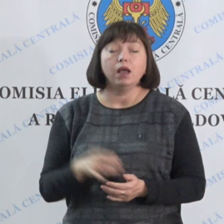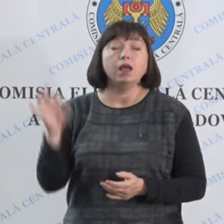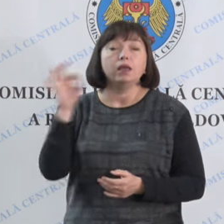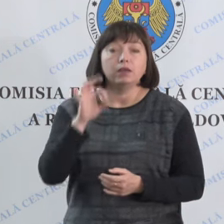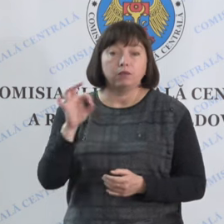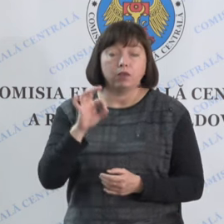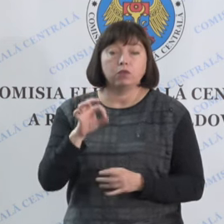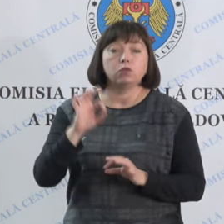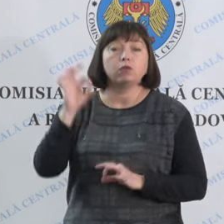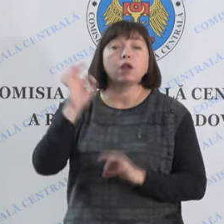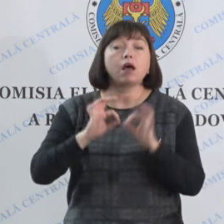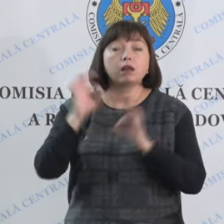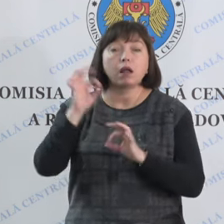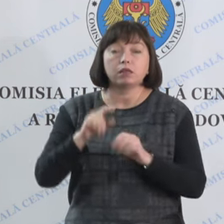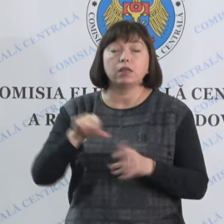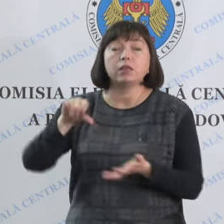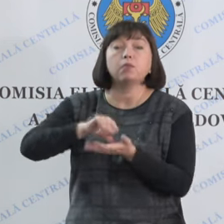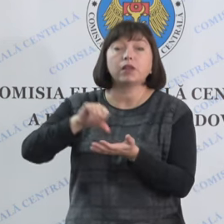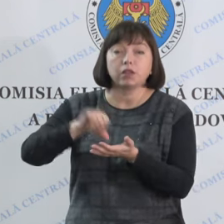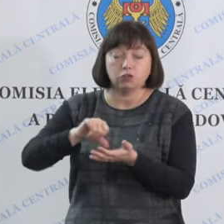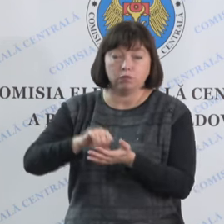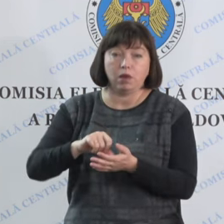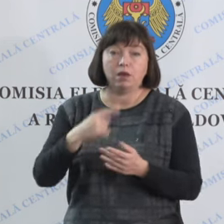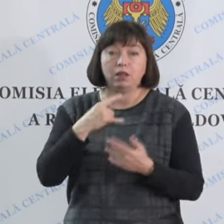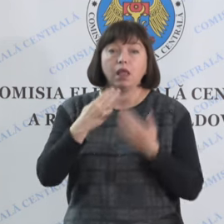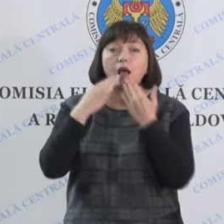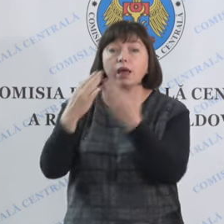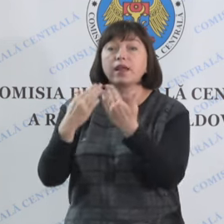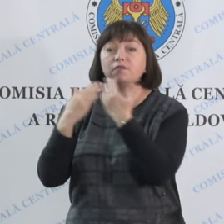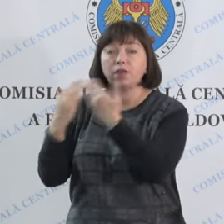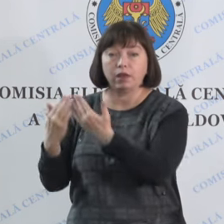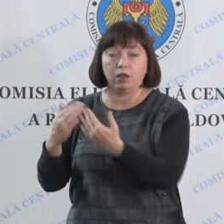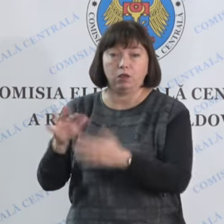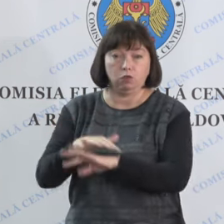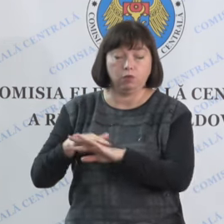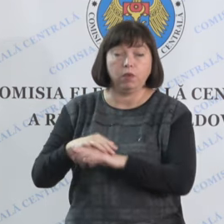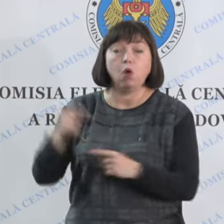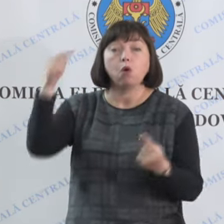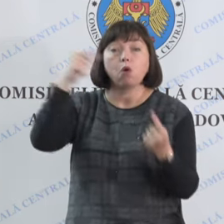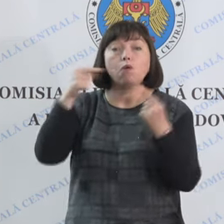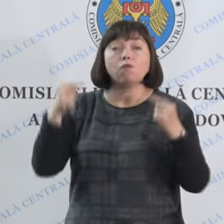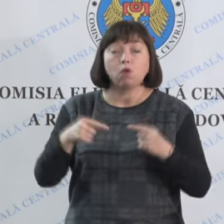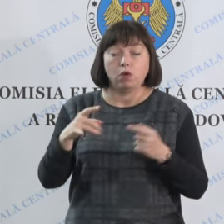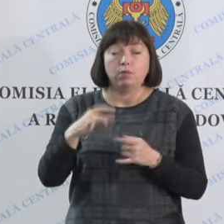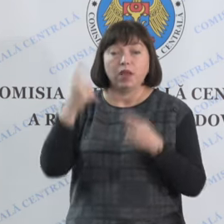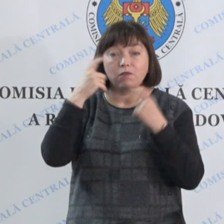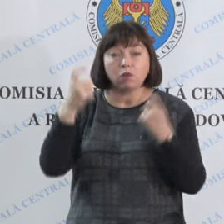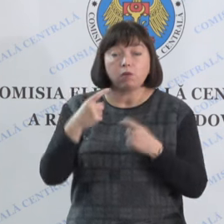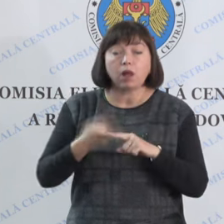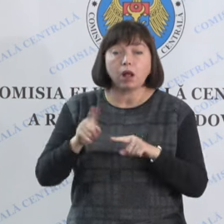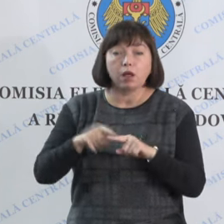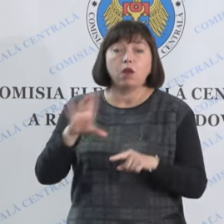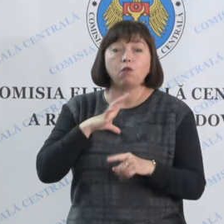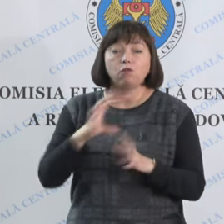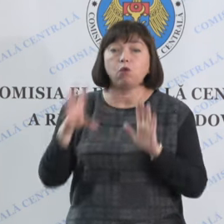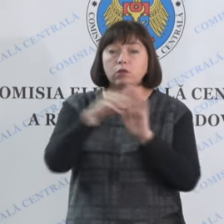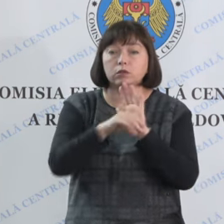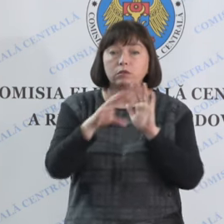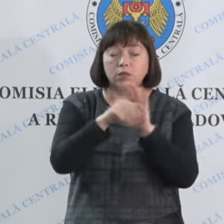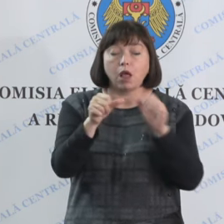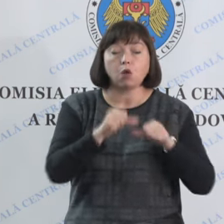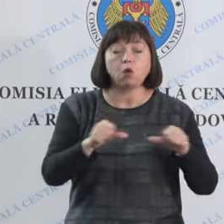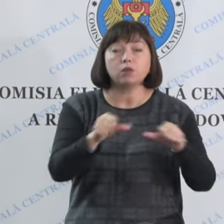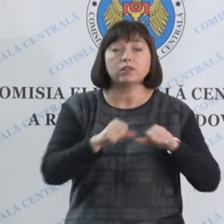Referitor la rata de participare la referendum, conform informațiilor sistematizate de la